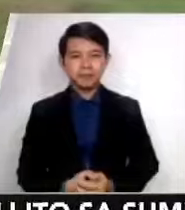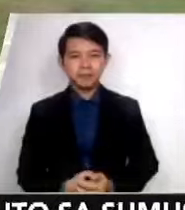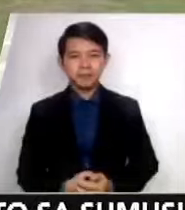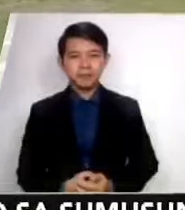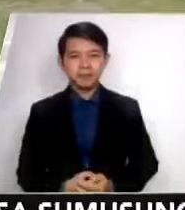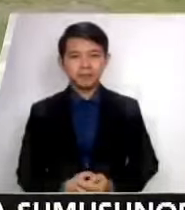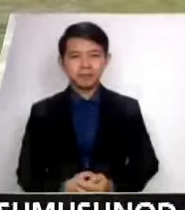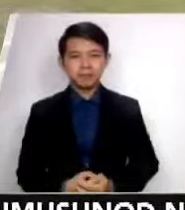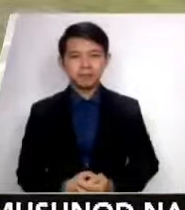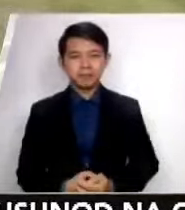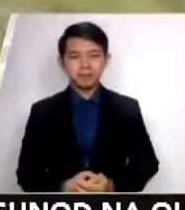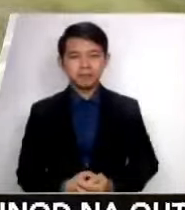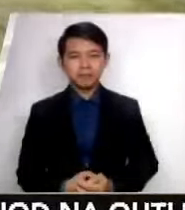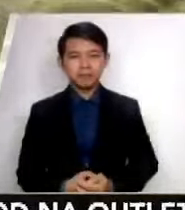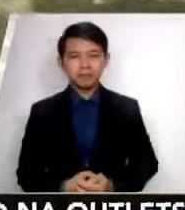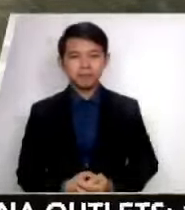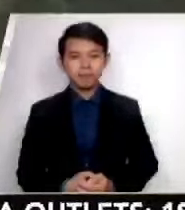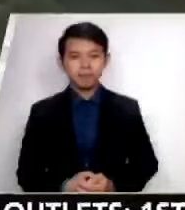Payapa,